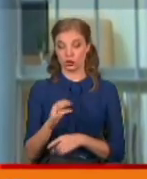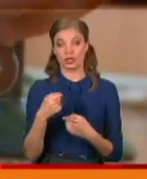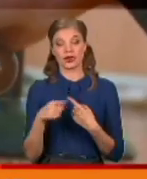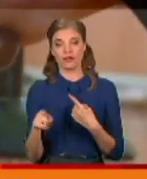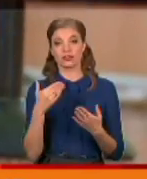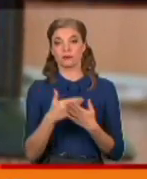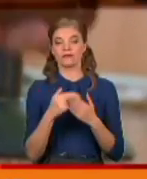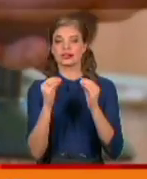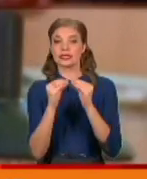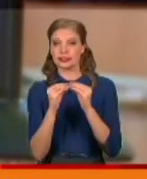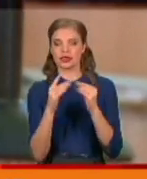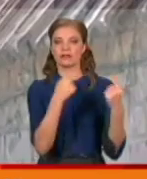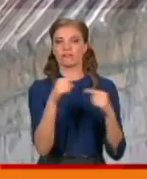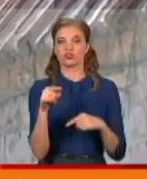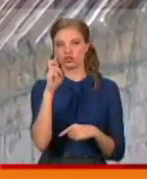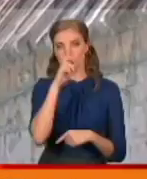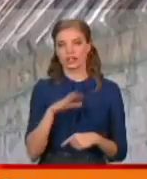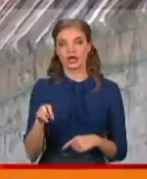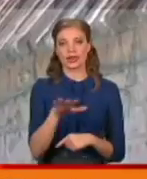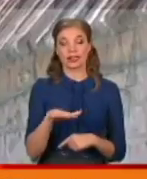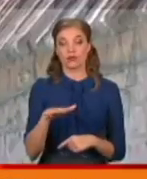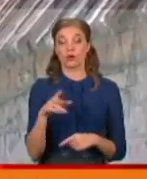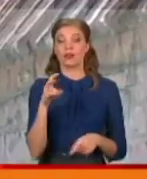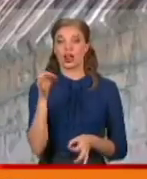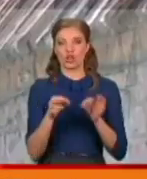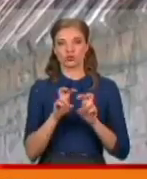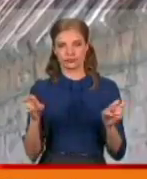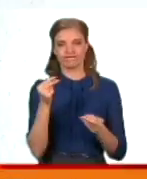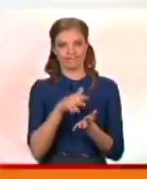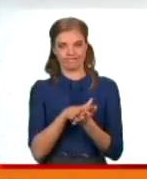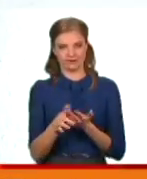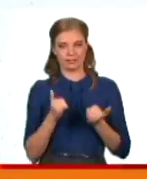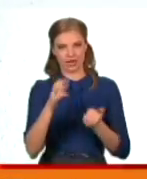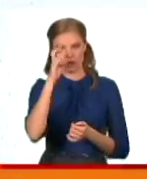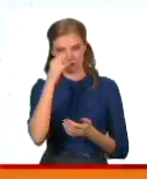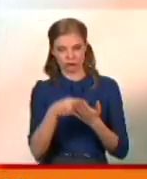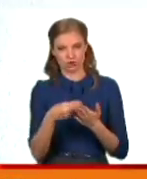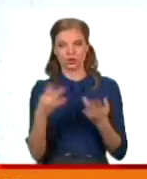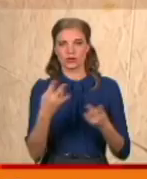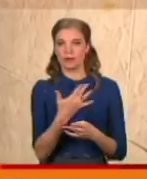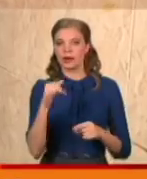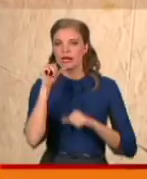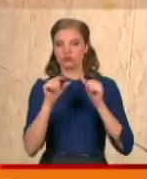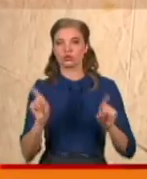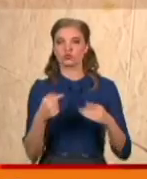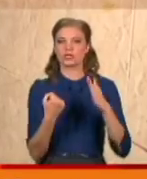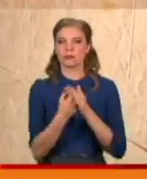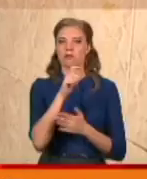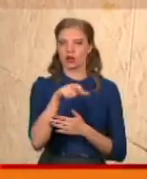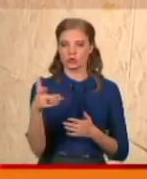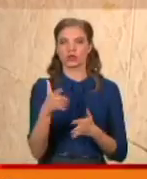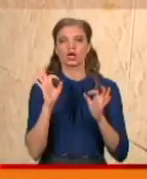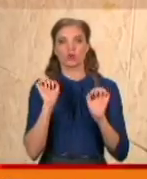від 10 в інших країнах Європи. Хоча суд присяжних – це витратно для бюджету, і треба кілька років, аби створити базу людей, які